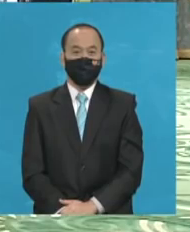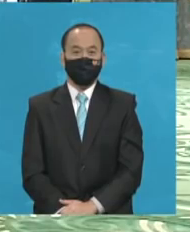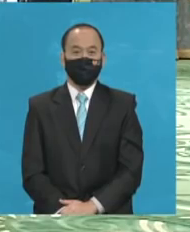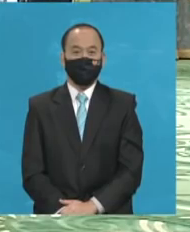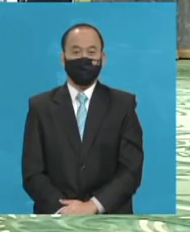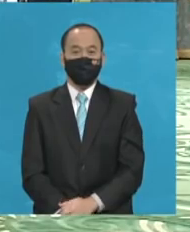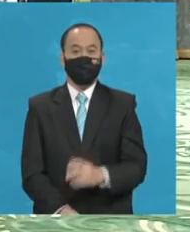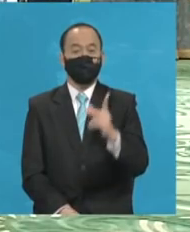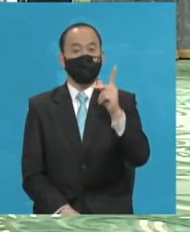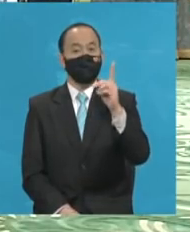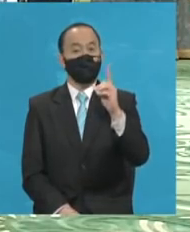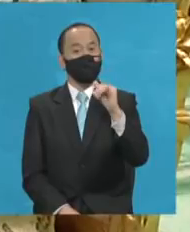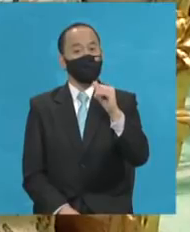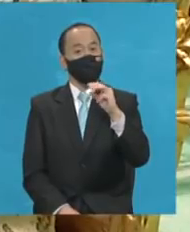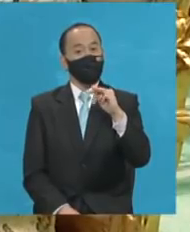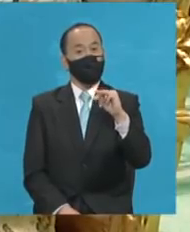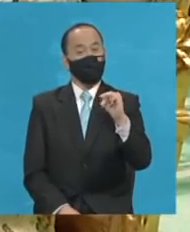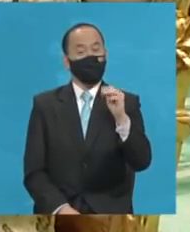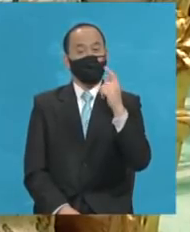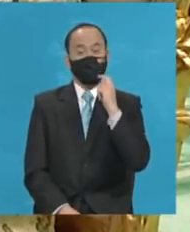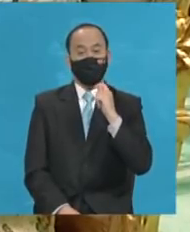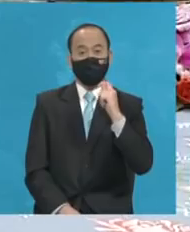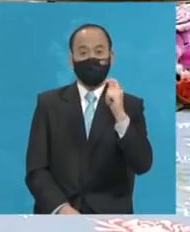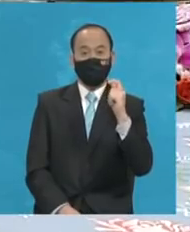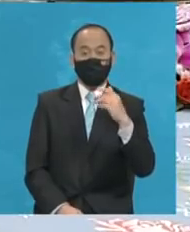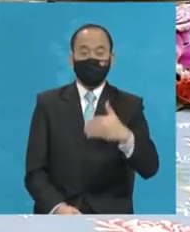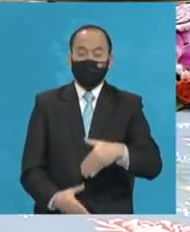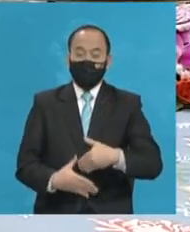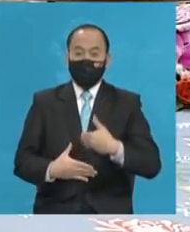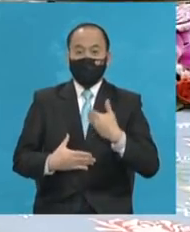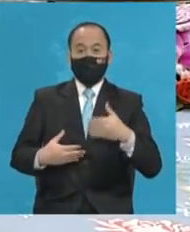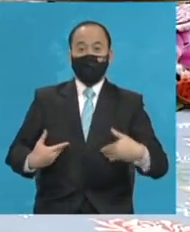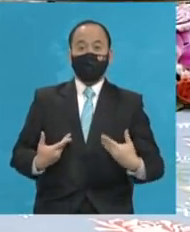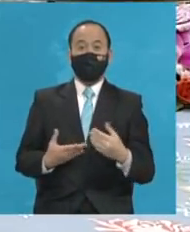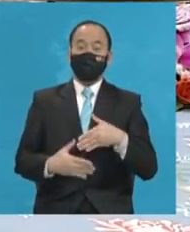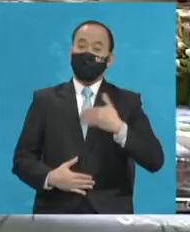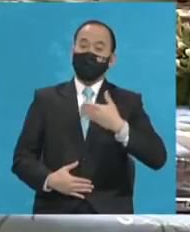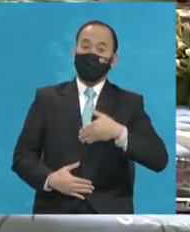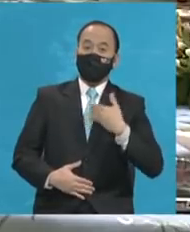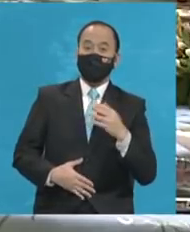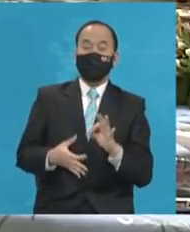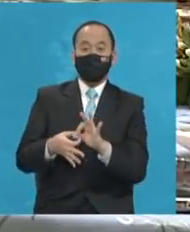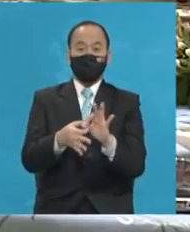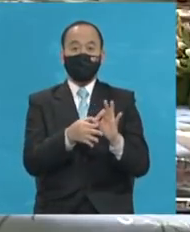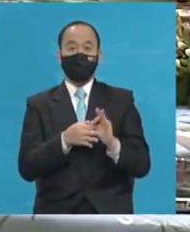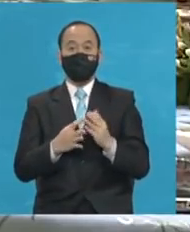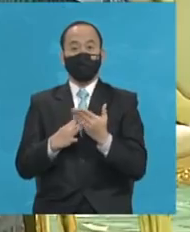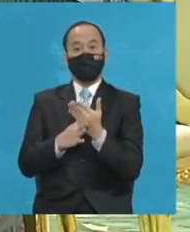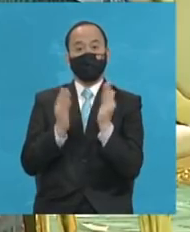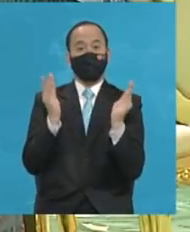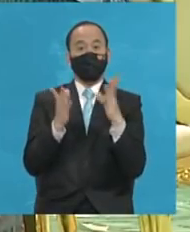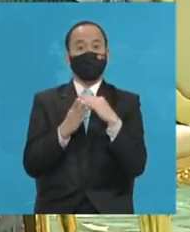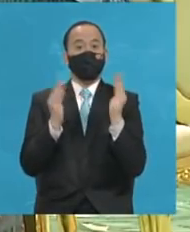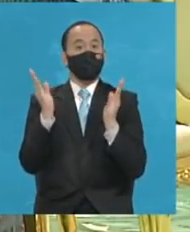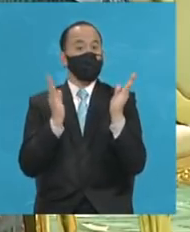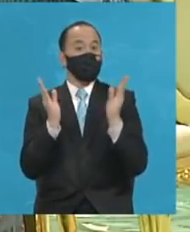kebawah duli Yang Maha Mulia dalam Tita melahirkan kegembiraan atas kerjasama negara Brunei Darussalam dan Malaysia